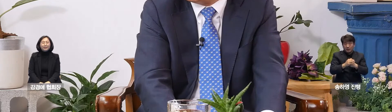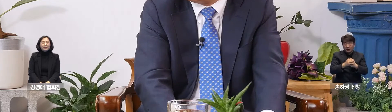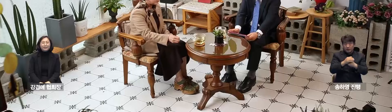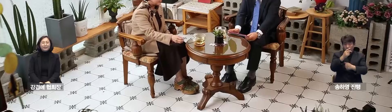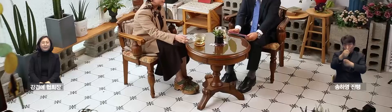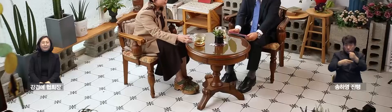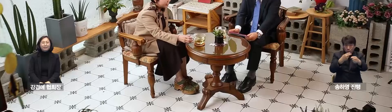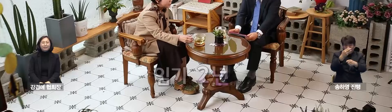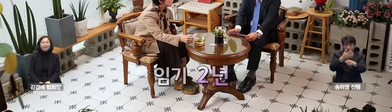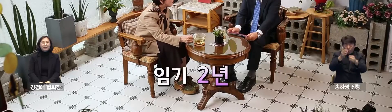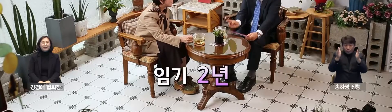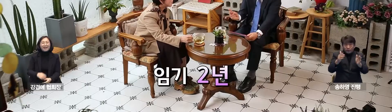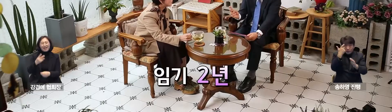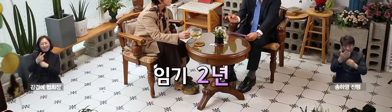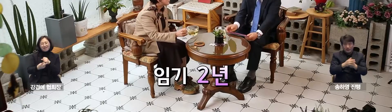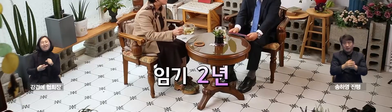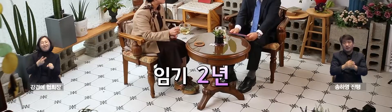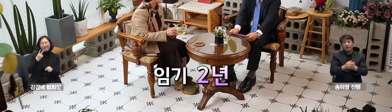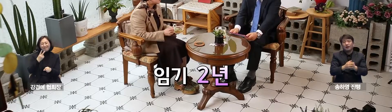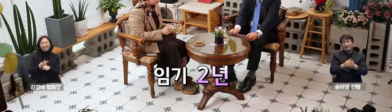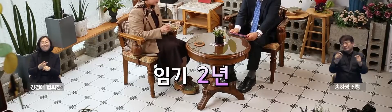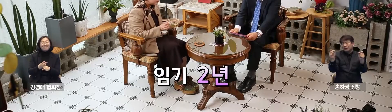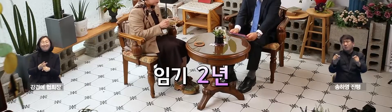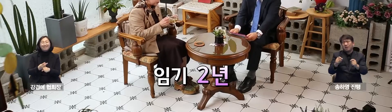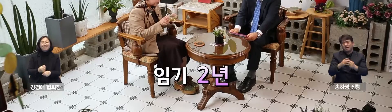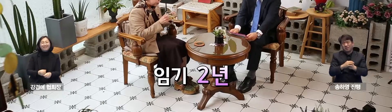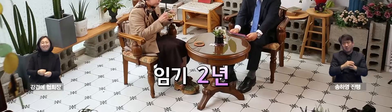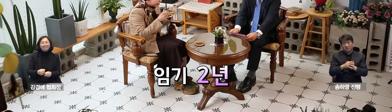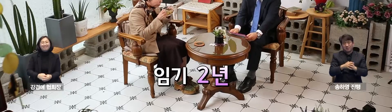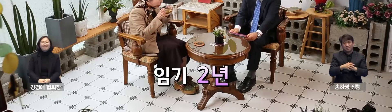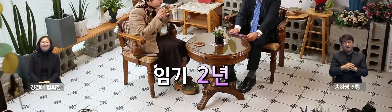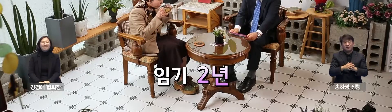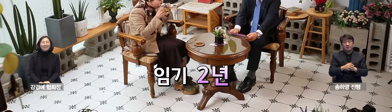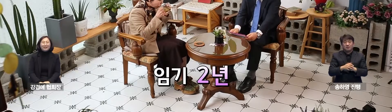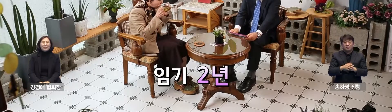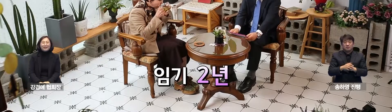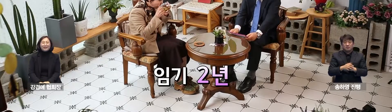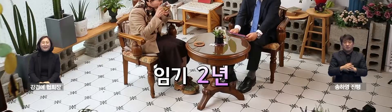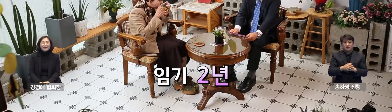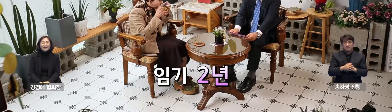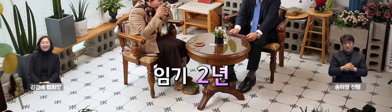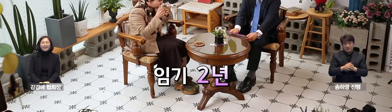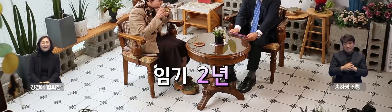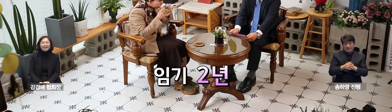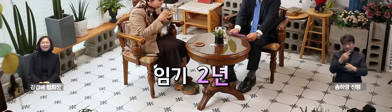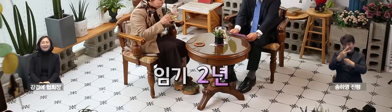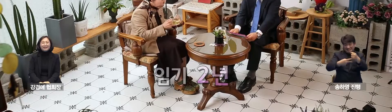임기가 몇 년이시죠? 2년입니다. 짧네. 네, 짧습니다. 임기 내에